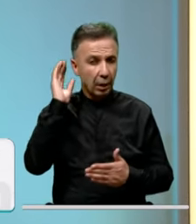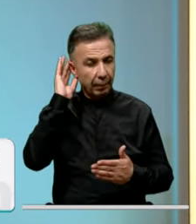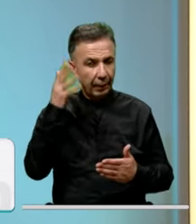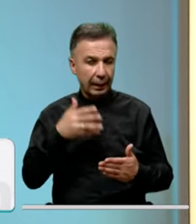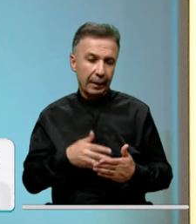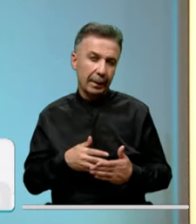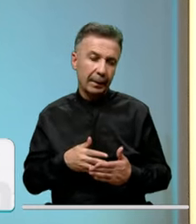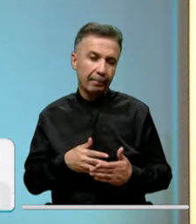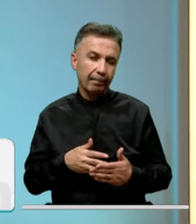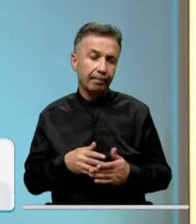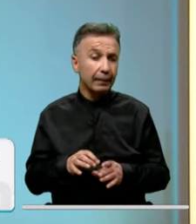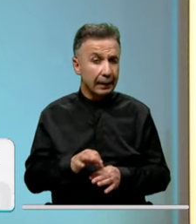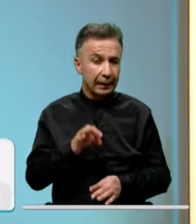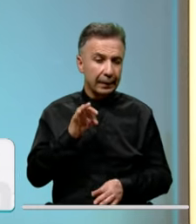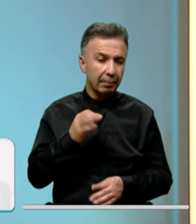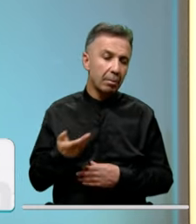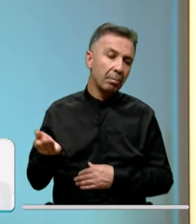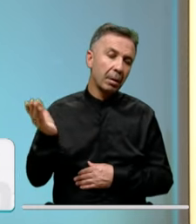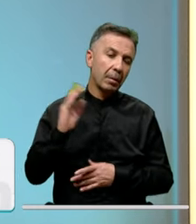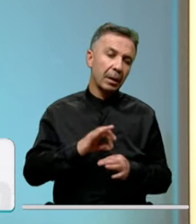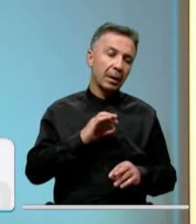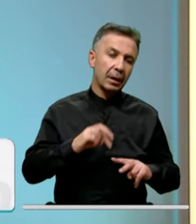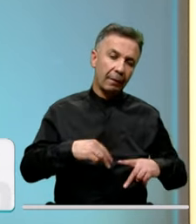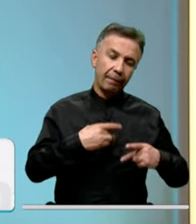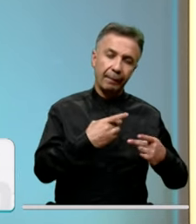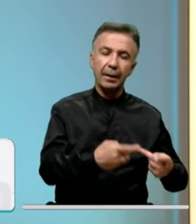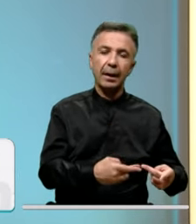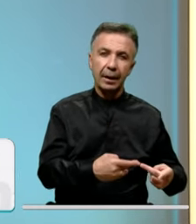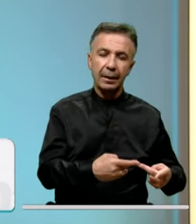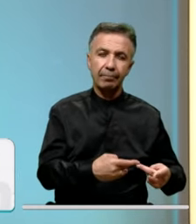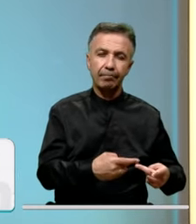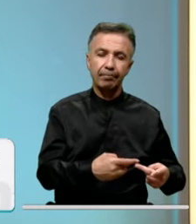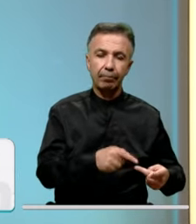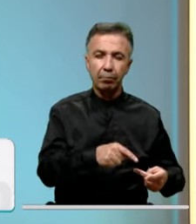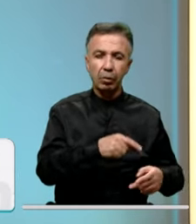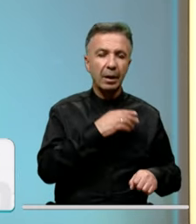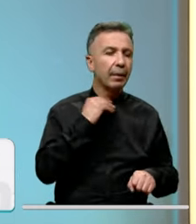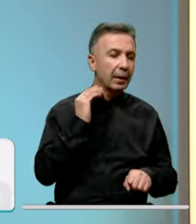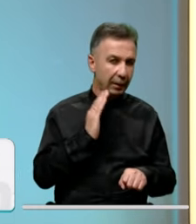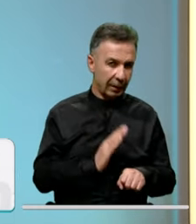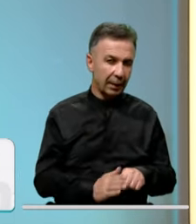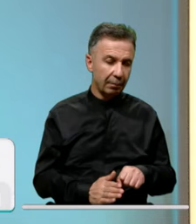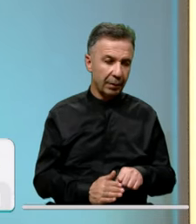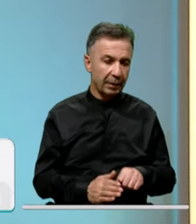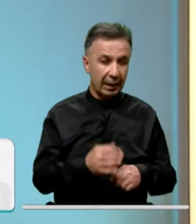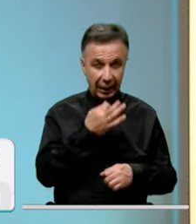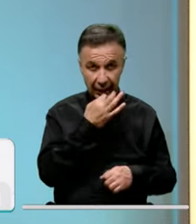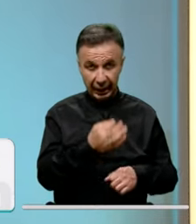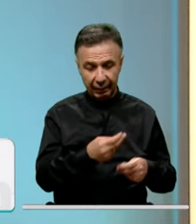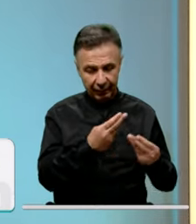ibadetlerde kişinin bir başkasına vekalet vermek suretiyle bu ibadeti yerine getirmesine izin